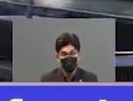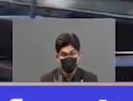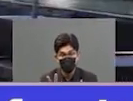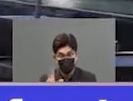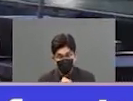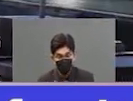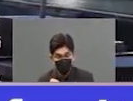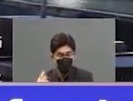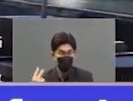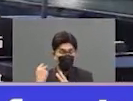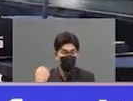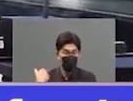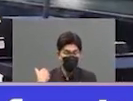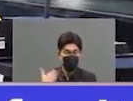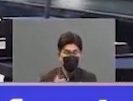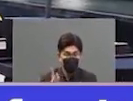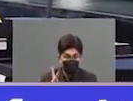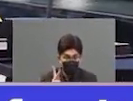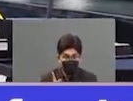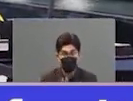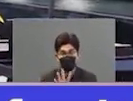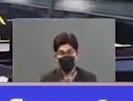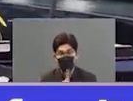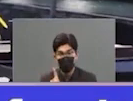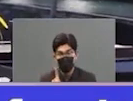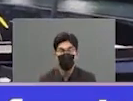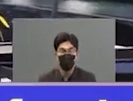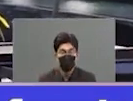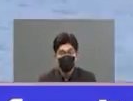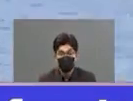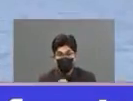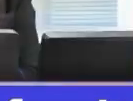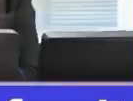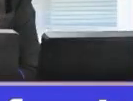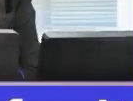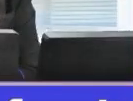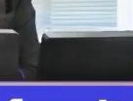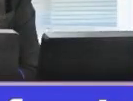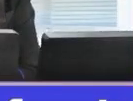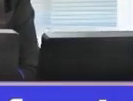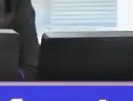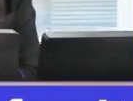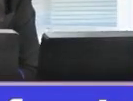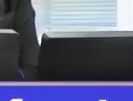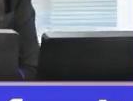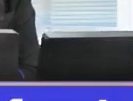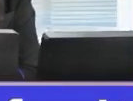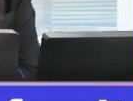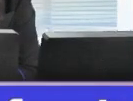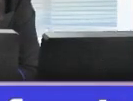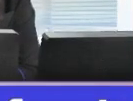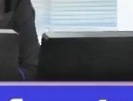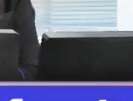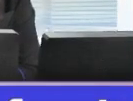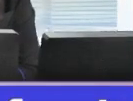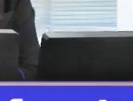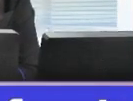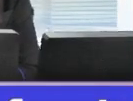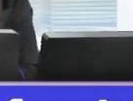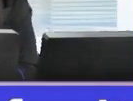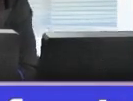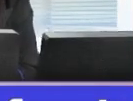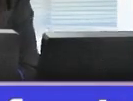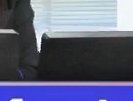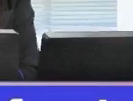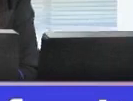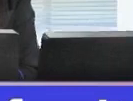ทางกระทรวงการคลังให้พิจารณาว่าขอเงินทุนหมุนเวียนด้วยนะครับ แต่ในส่วนของตัว BCG ผมยกตัวอย่างที่ท่านผู้ดำเนิน